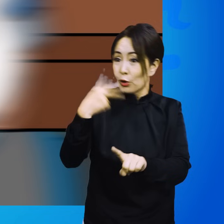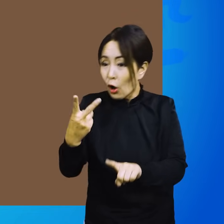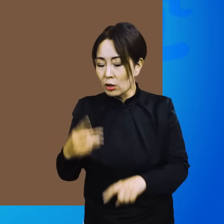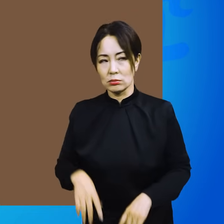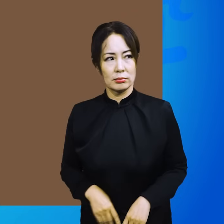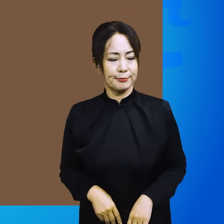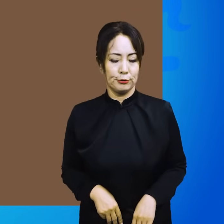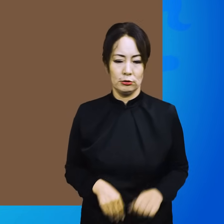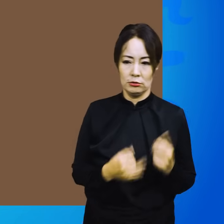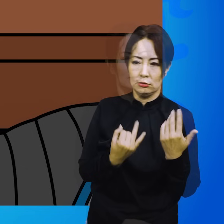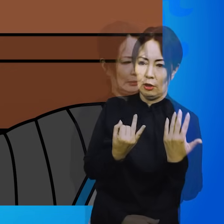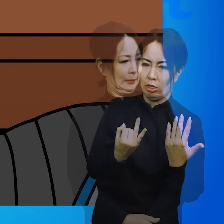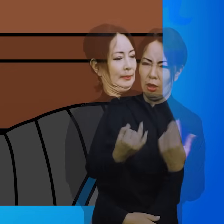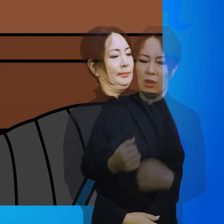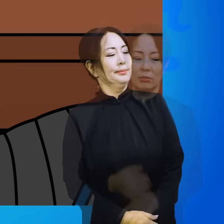нэмээд. Долоо.